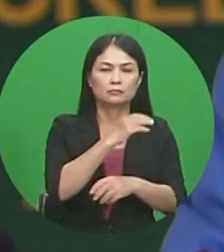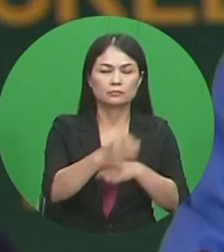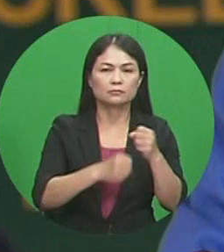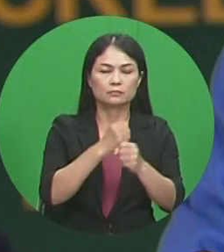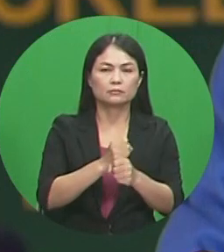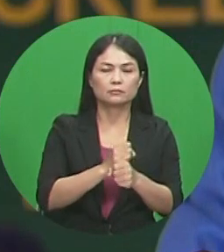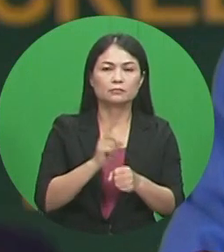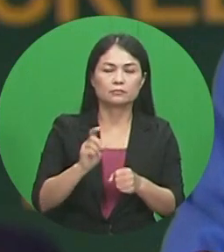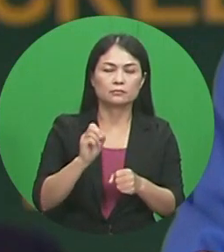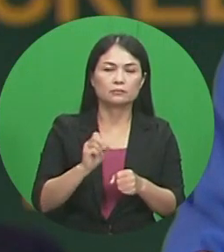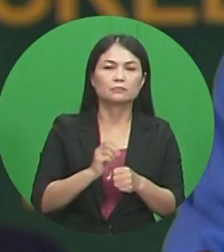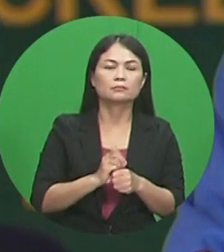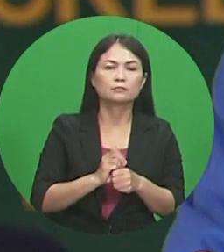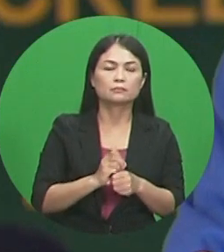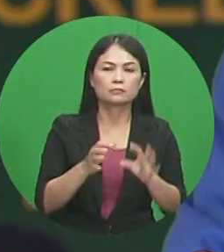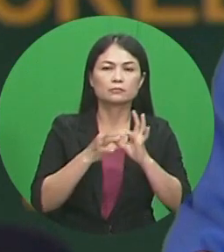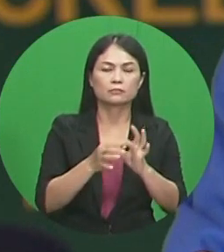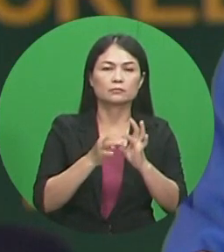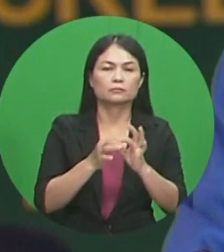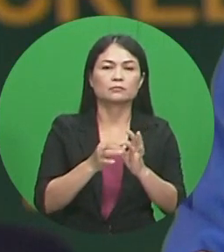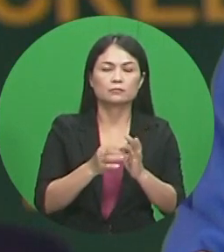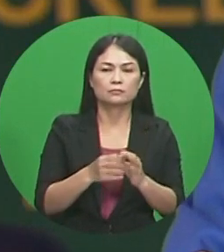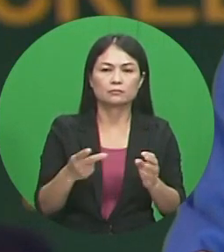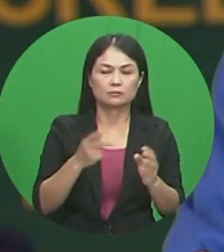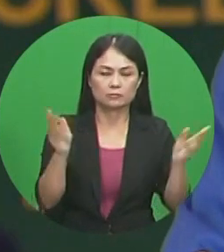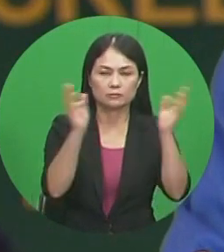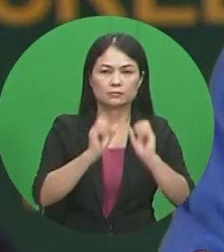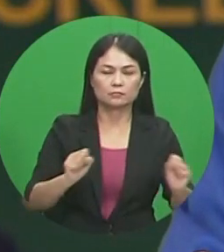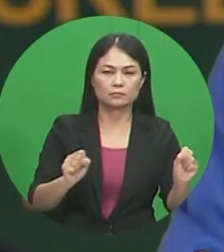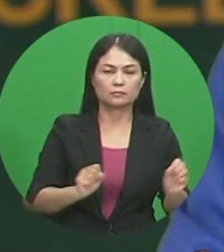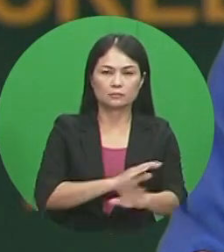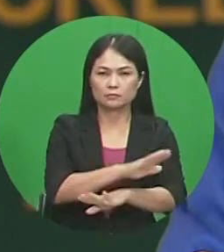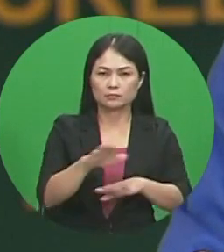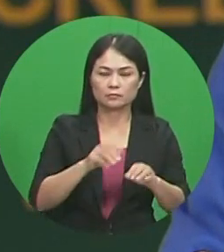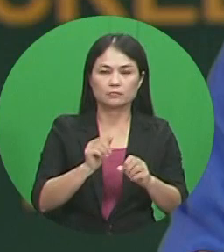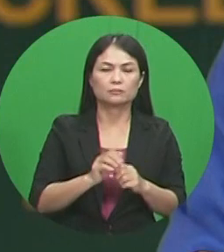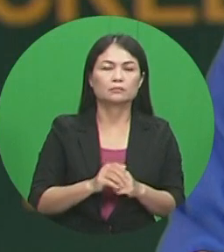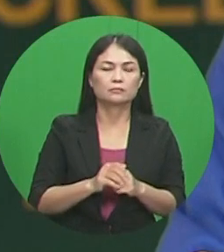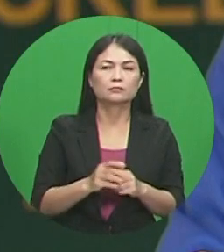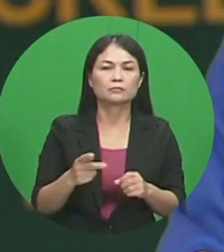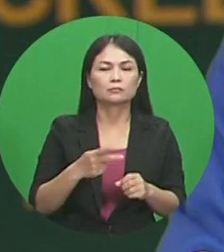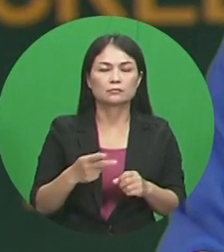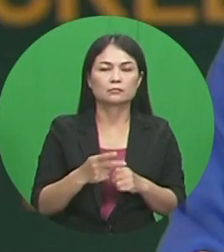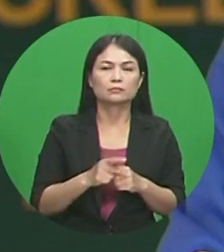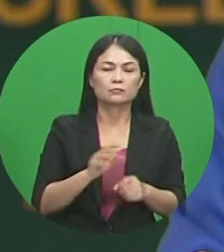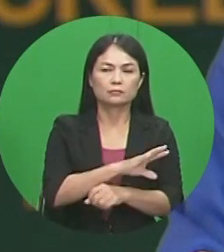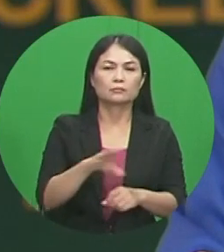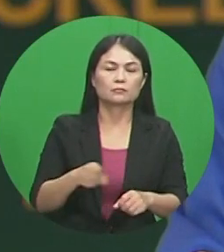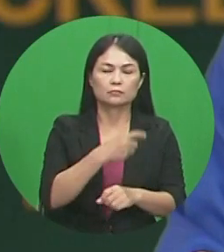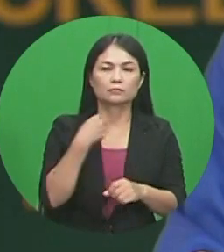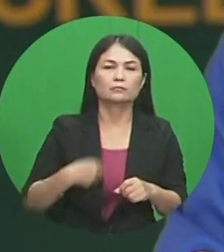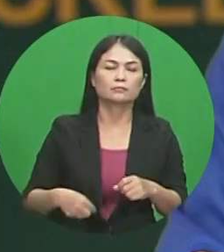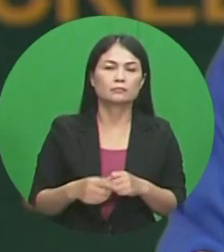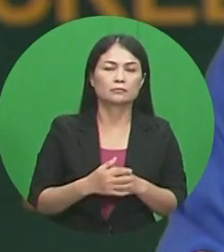កទី10នៃទំនាក់ទំនងដៃគូយុទ្ធសាស្ត្រគ្រប់ជ្រុងជ្រោយរវាងកម្ពុជានិងចិ